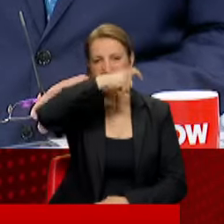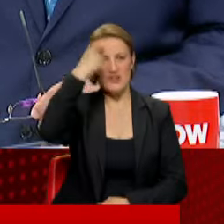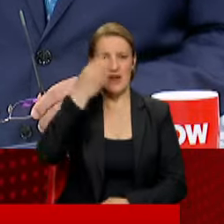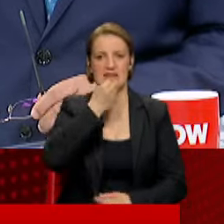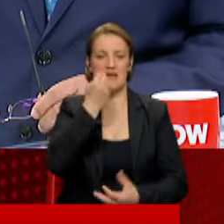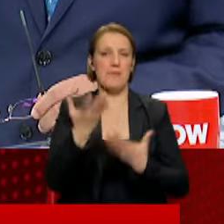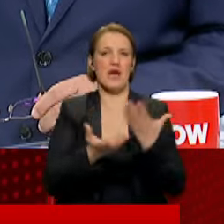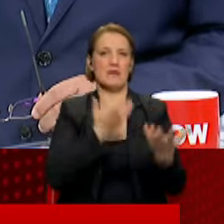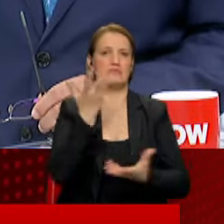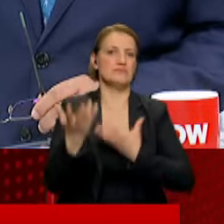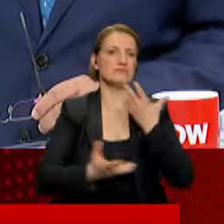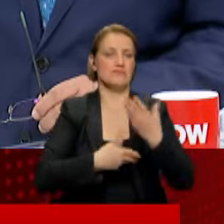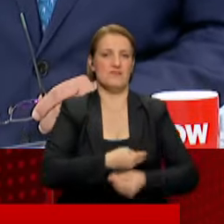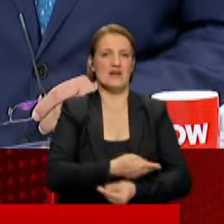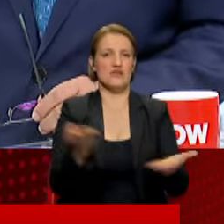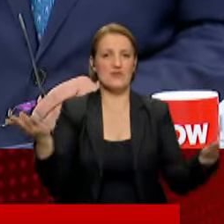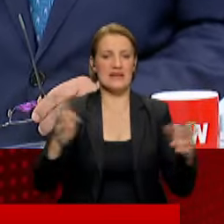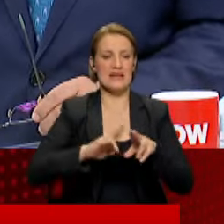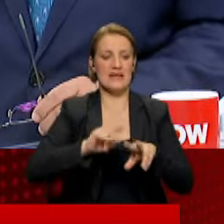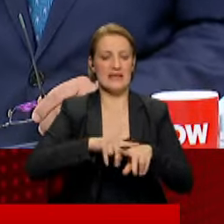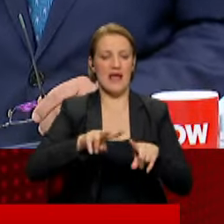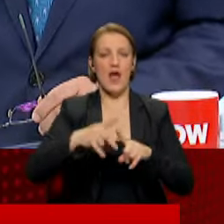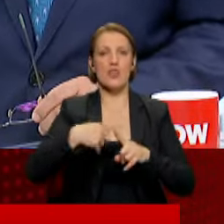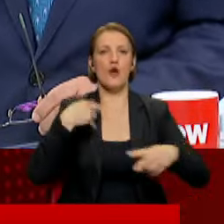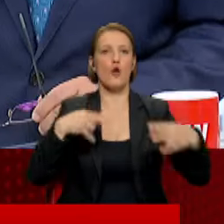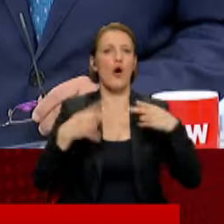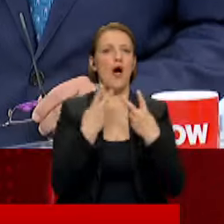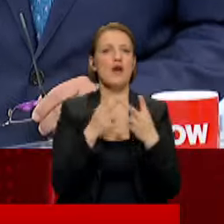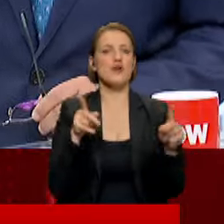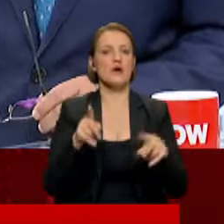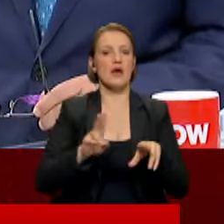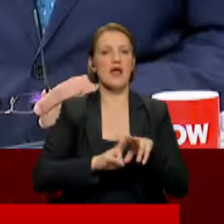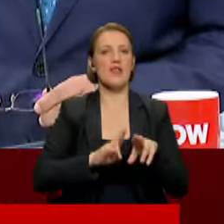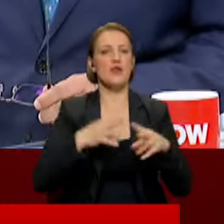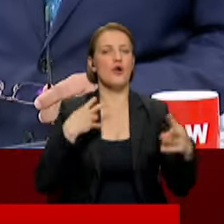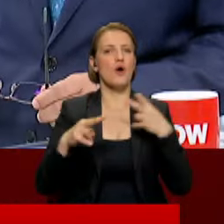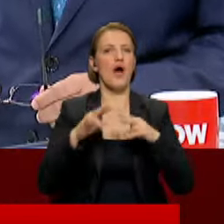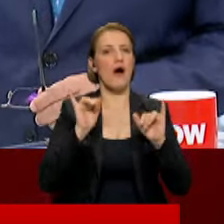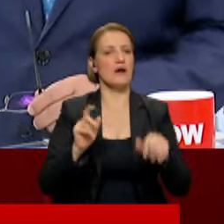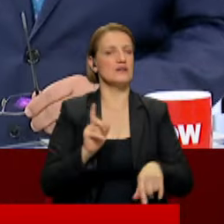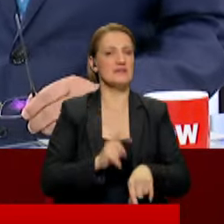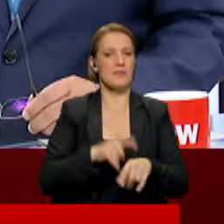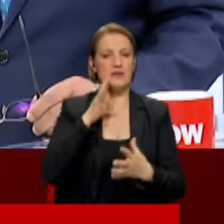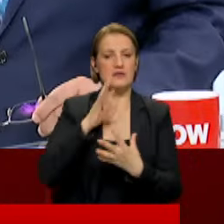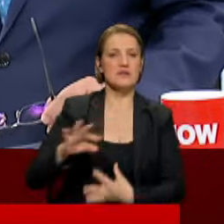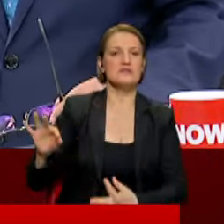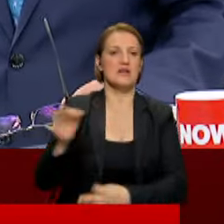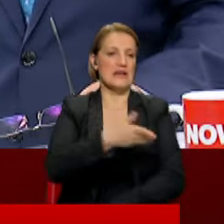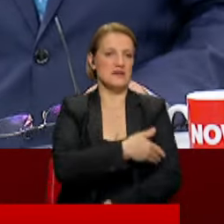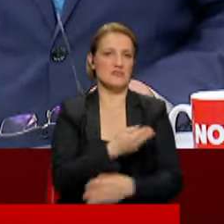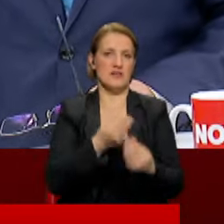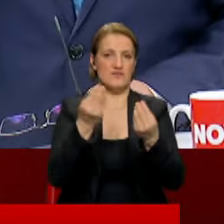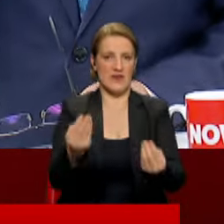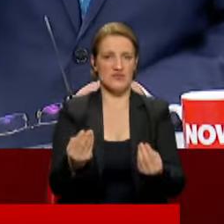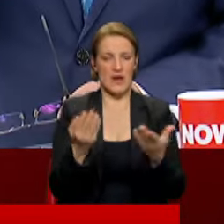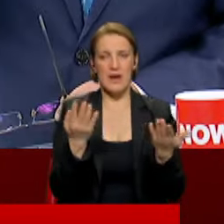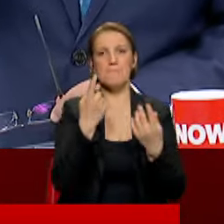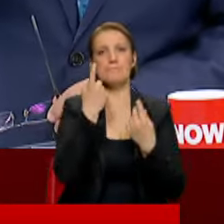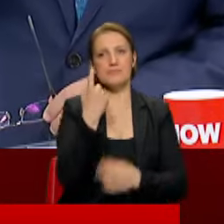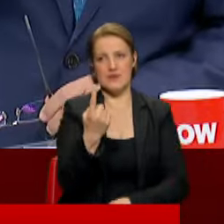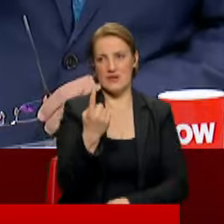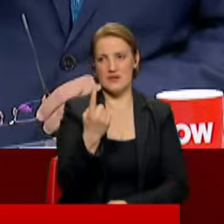yemek çıkaracağız Kent lokantaları açacağız bu kent lokantaları aynı zamanda insanlarımıza hizmet edecek bir